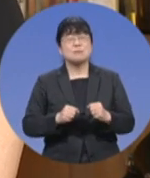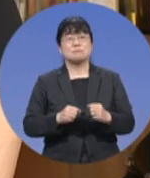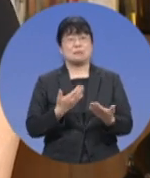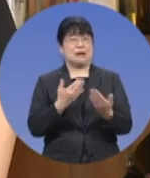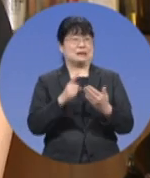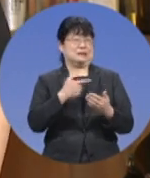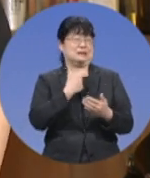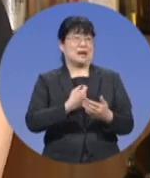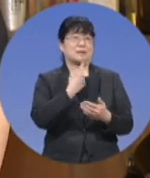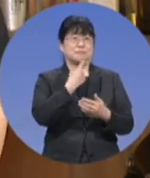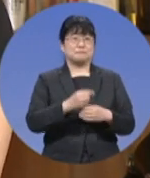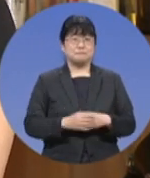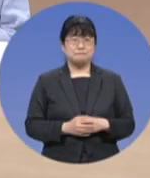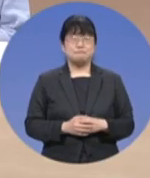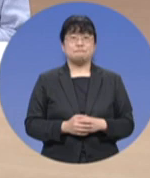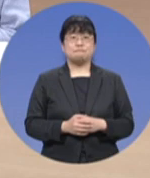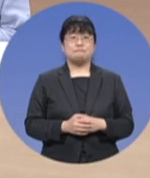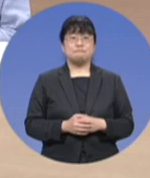たいと思います。